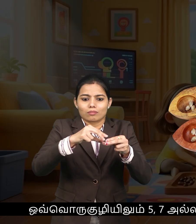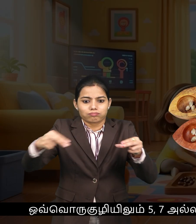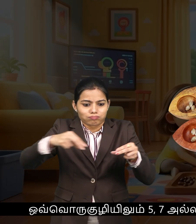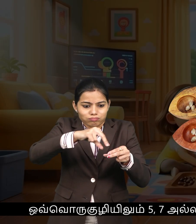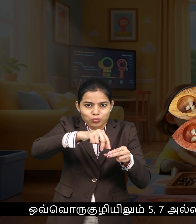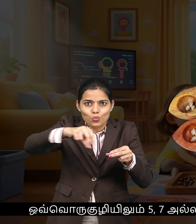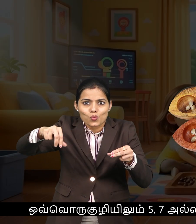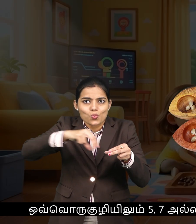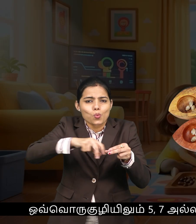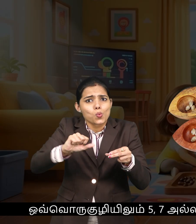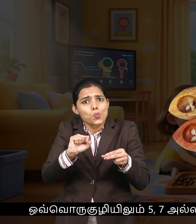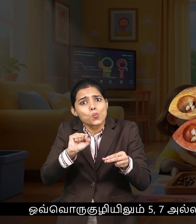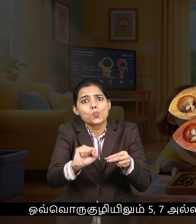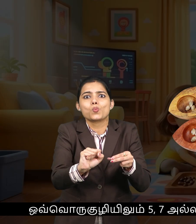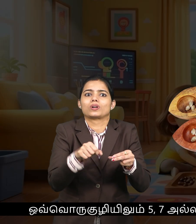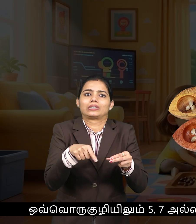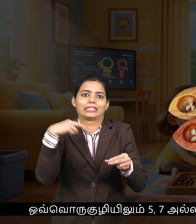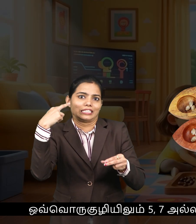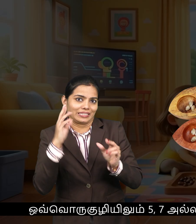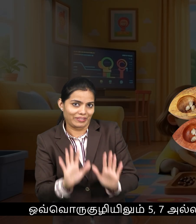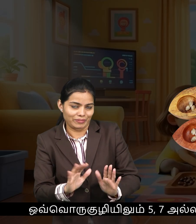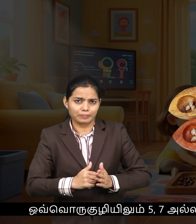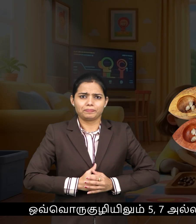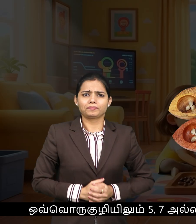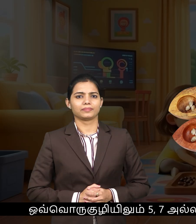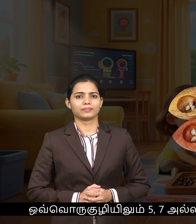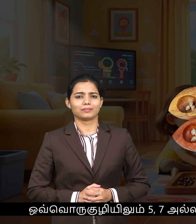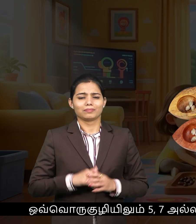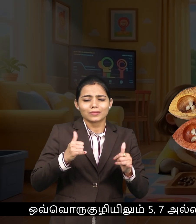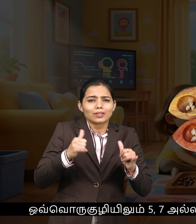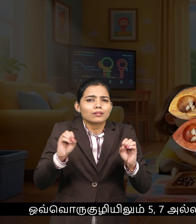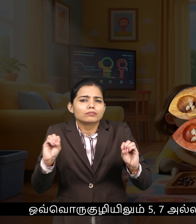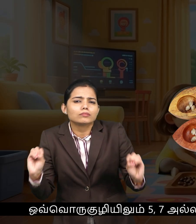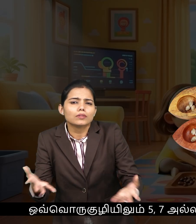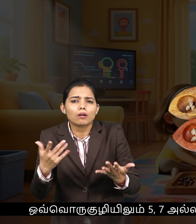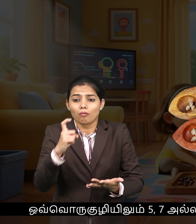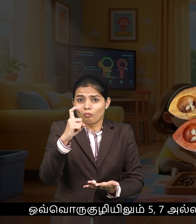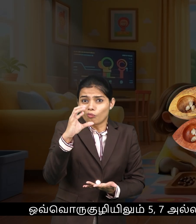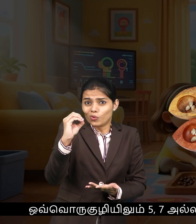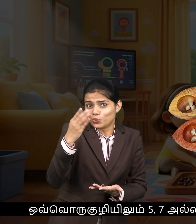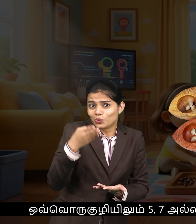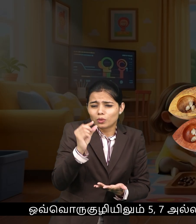ஒவ்வொரு குழியிலும் 5, 7, 12 காய்கள் போடப்பட்டிருக்கும்.